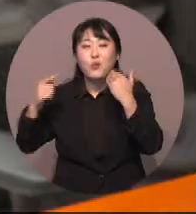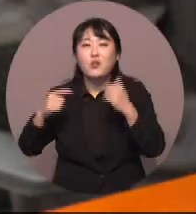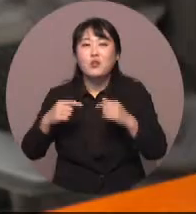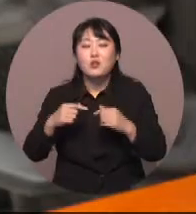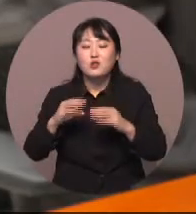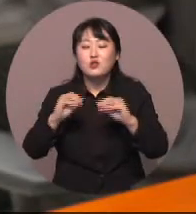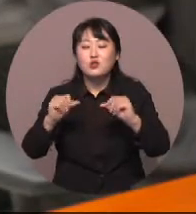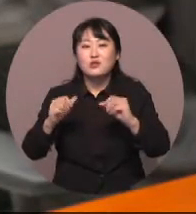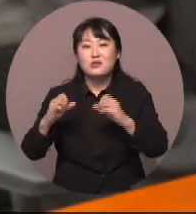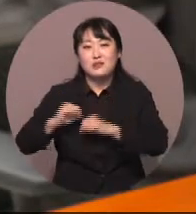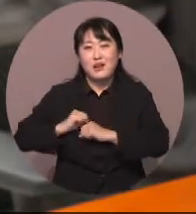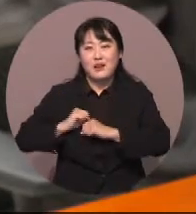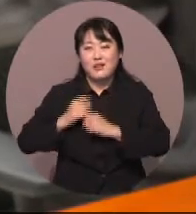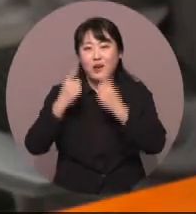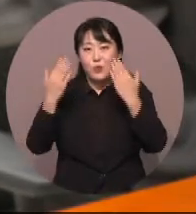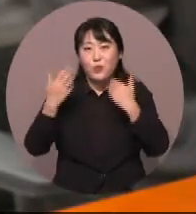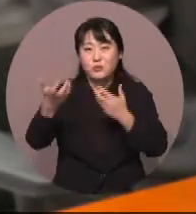협력을 요청할 계획입니다